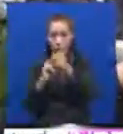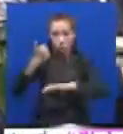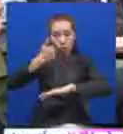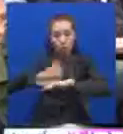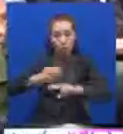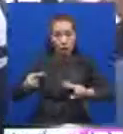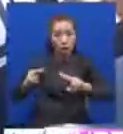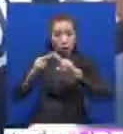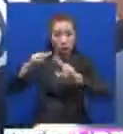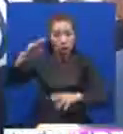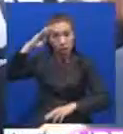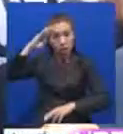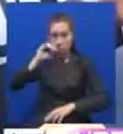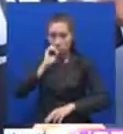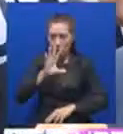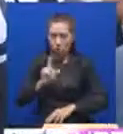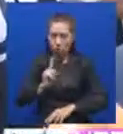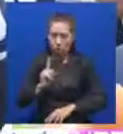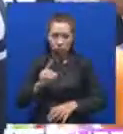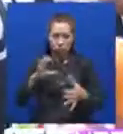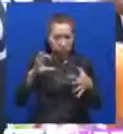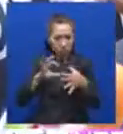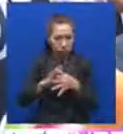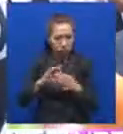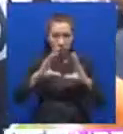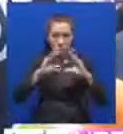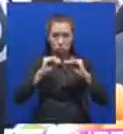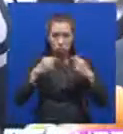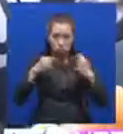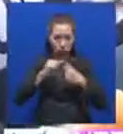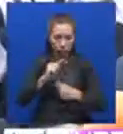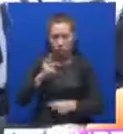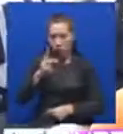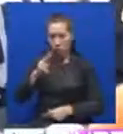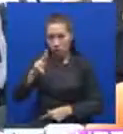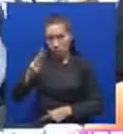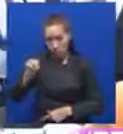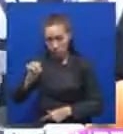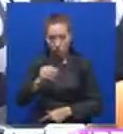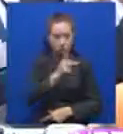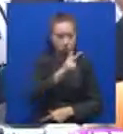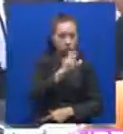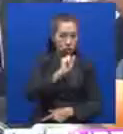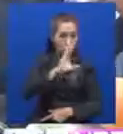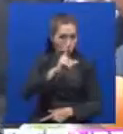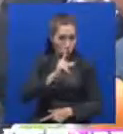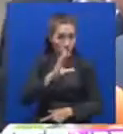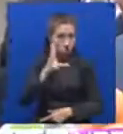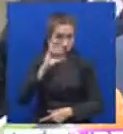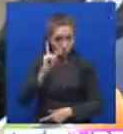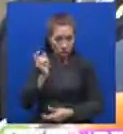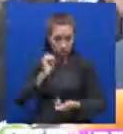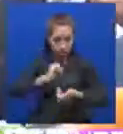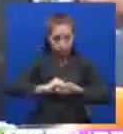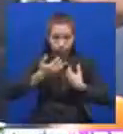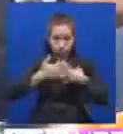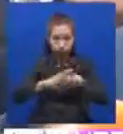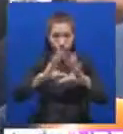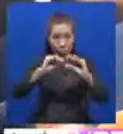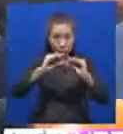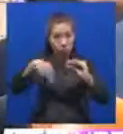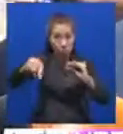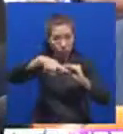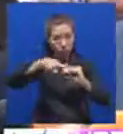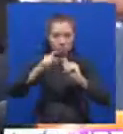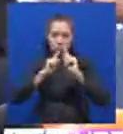ว่าการกระทรวงกลาโหมเปิดเผยว่าการประชุมร่วมระหว่างคณะรัฐมนตรีและคณะรักษาความสงบแห่งชาติในวันพรุ่งนี้จะไม่มีการนำ